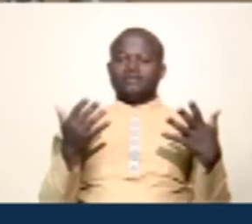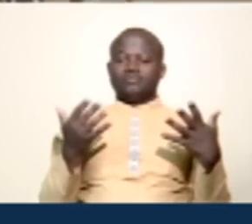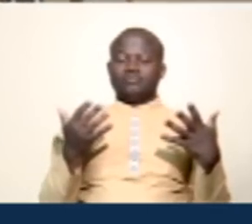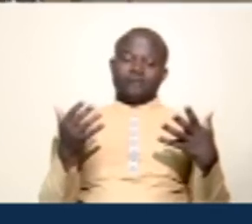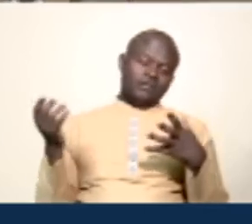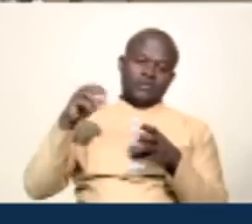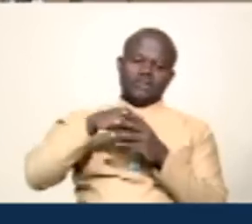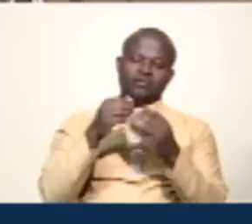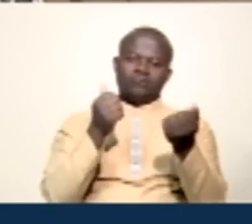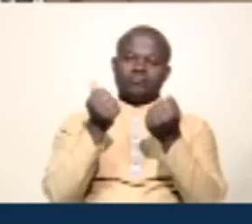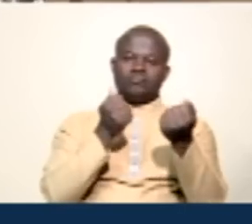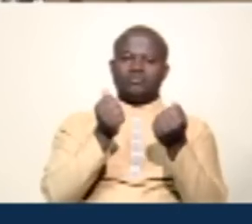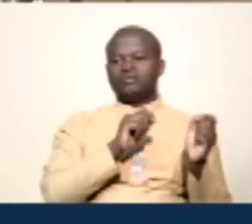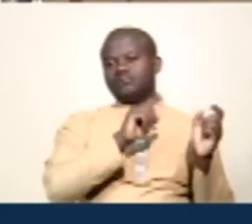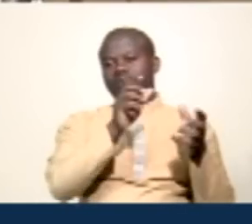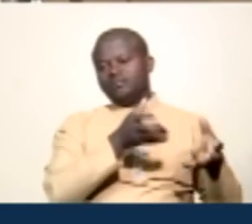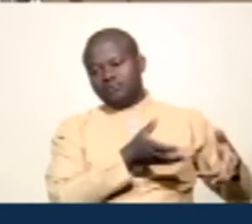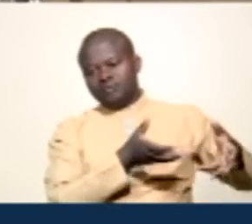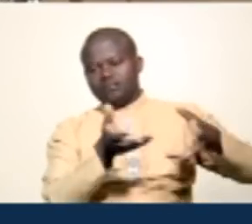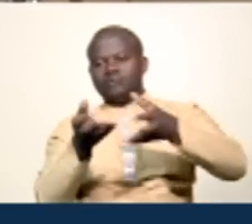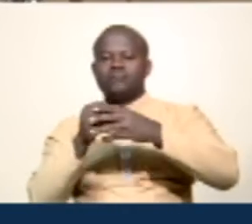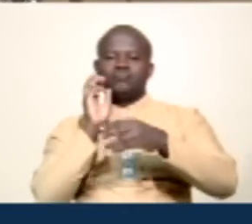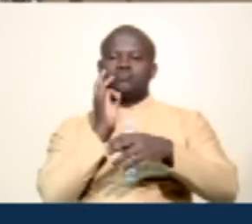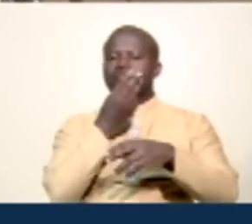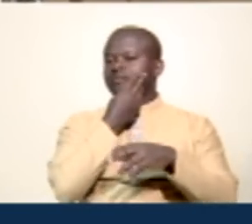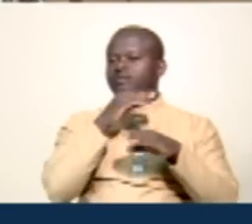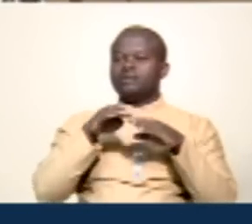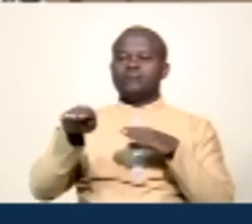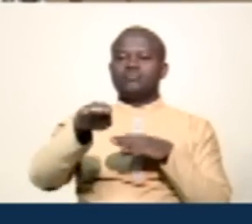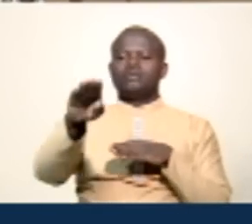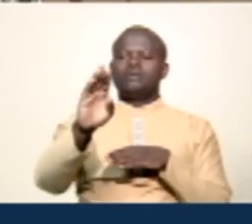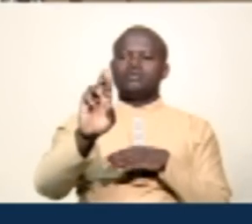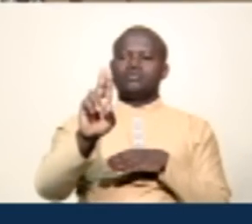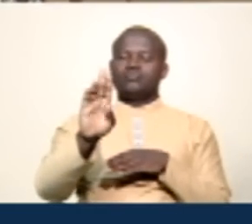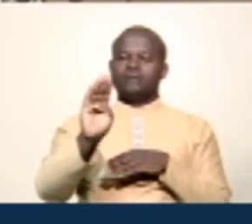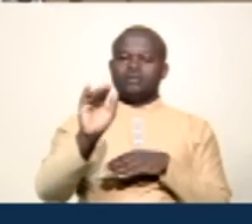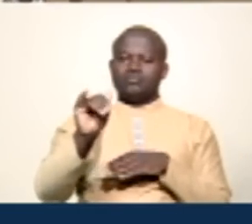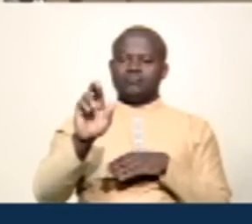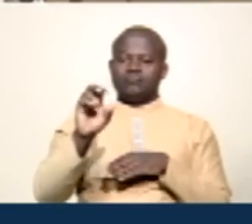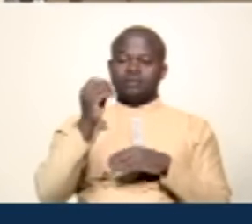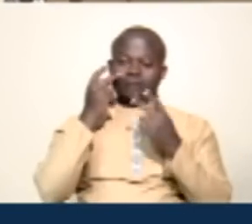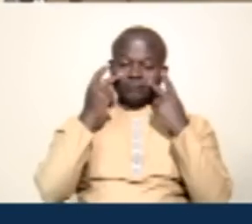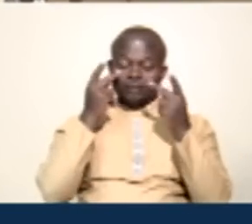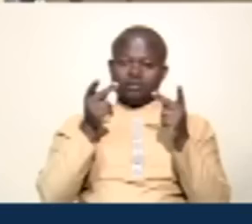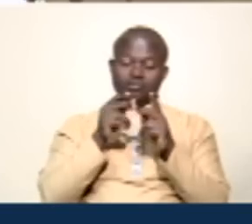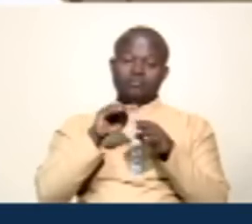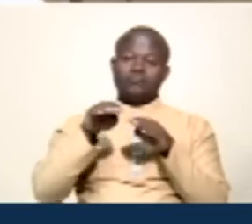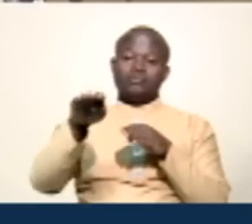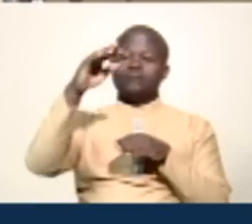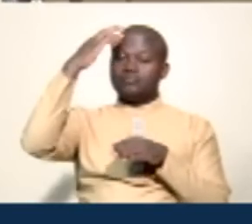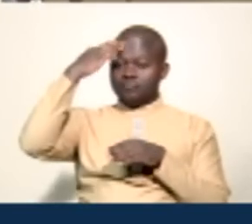bapakira imodoka bajya kubajugunya mu mazi epfiriya mu Rubyiro. Mwahabonye aho twagiye